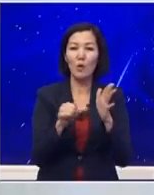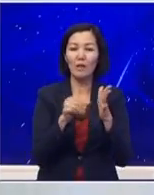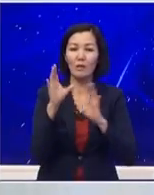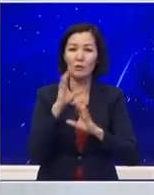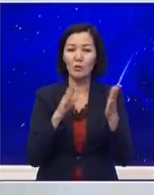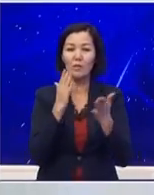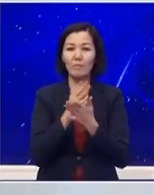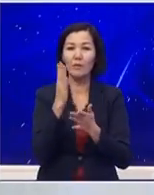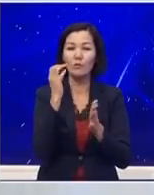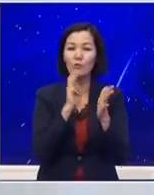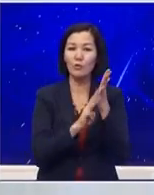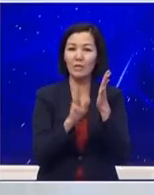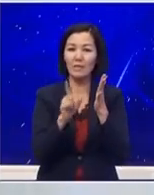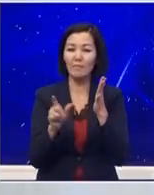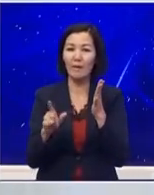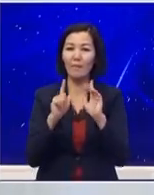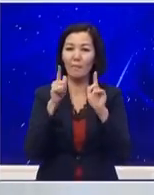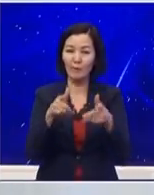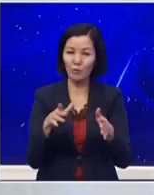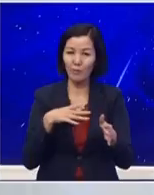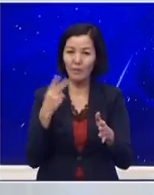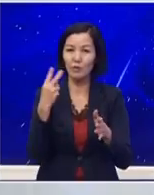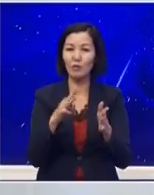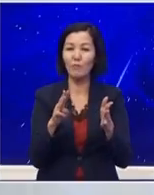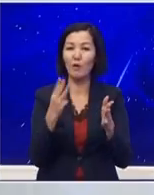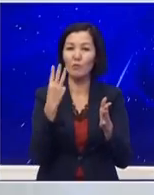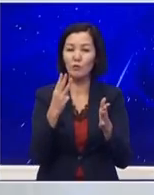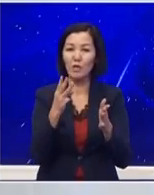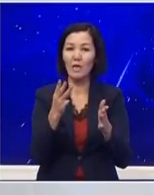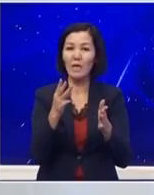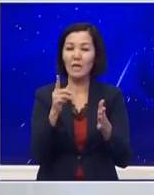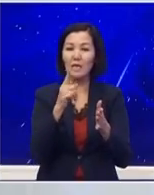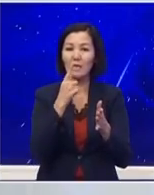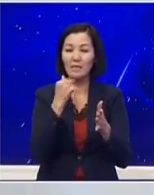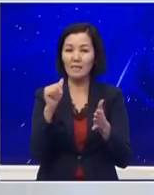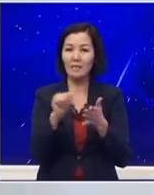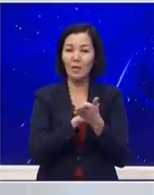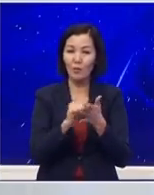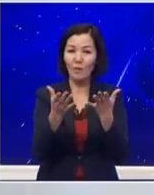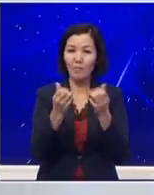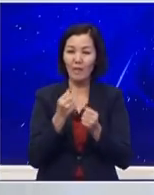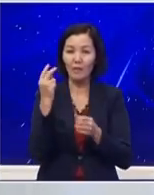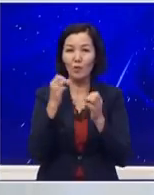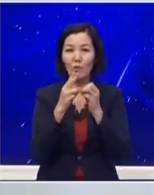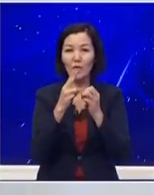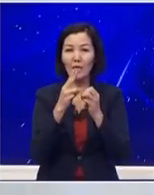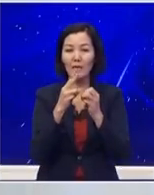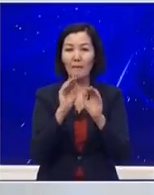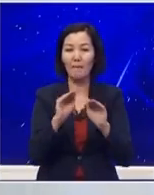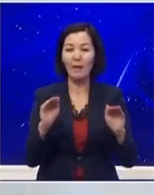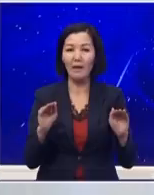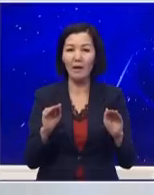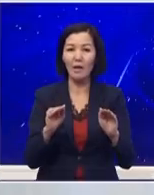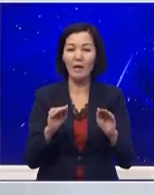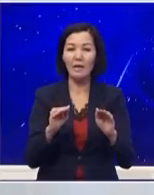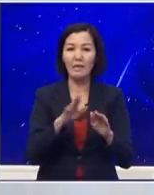жыл 480 бала қабылданды, соның ішінде 23 бала қызыл аттестатпен қабылданды. 12 бала ата-ананың қамқорлығынсыз қалғандар, олар